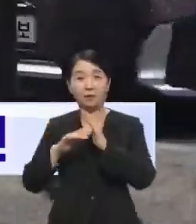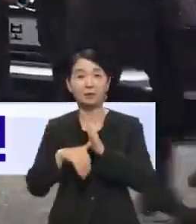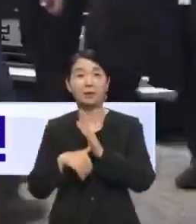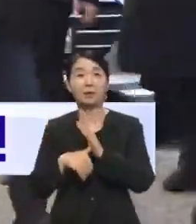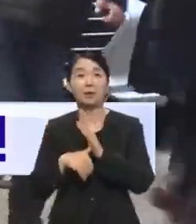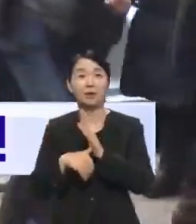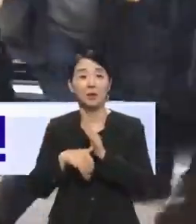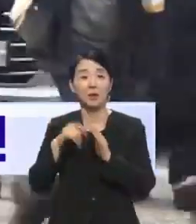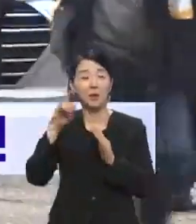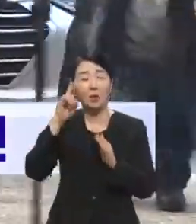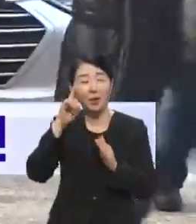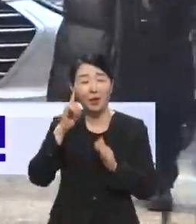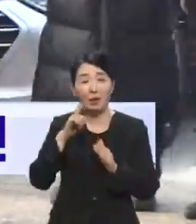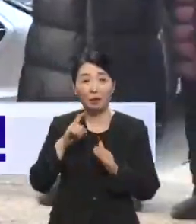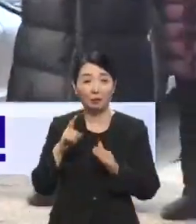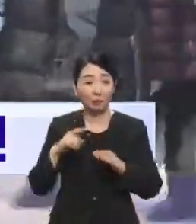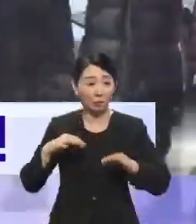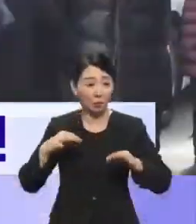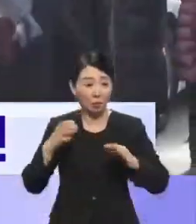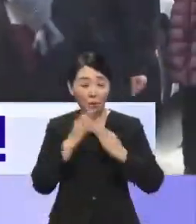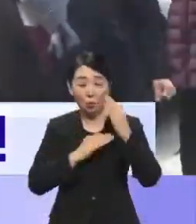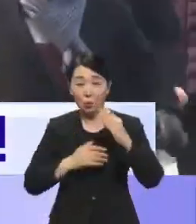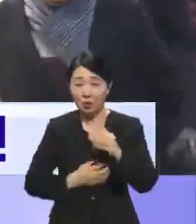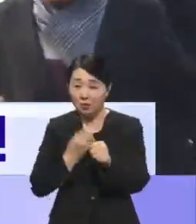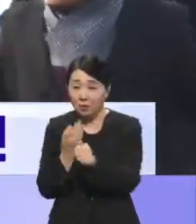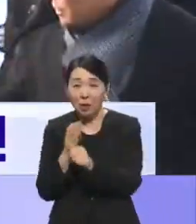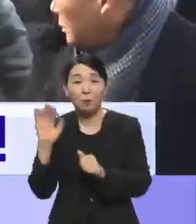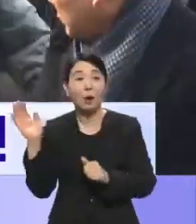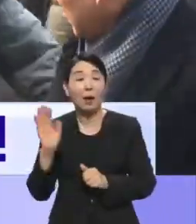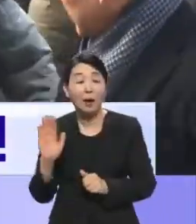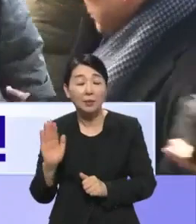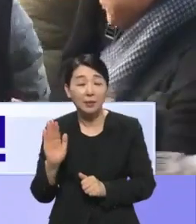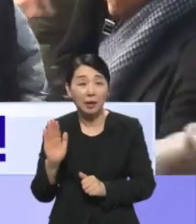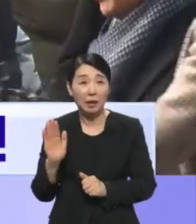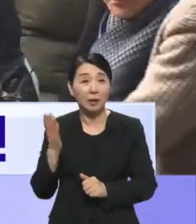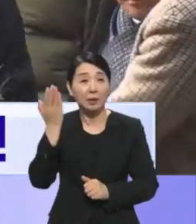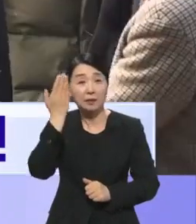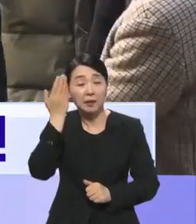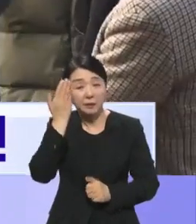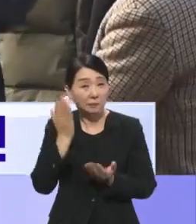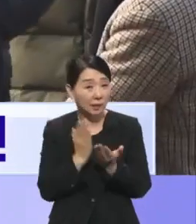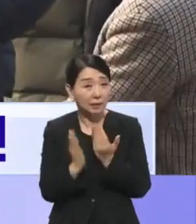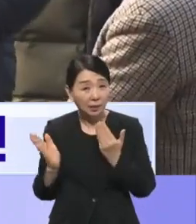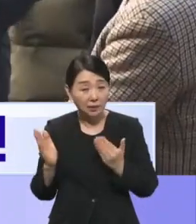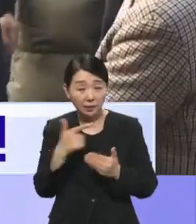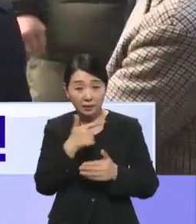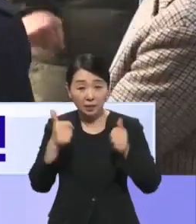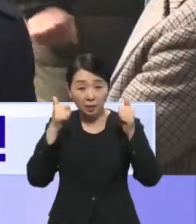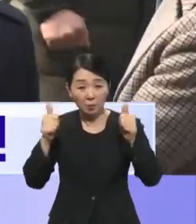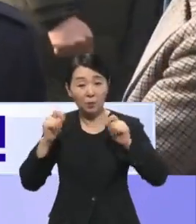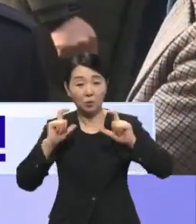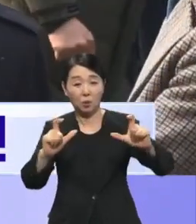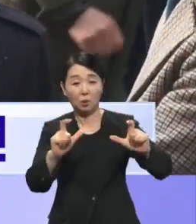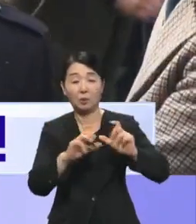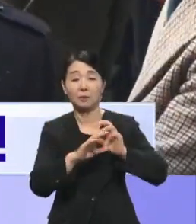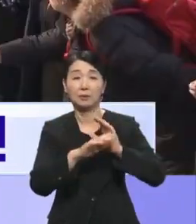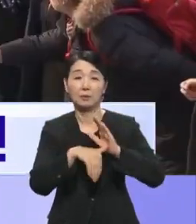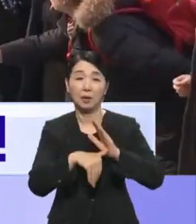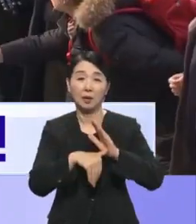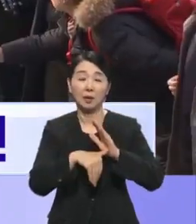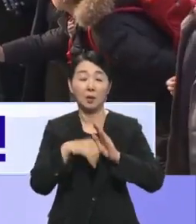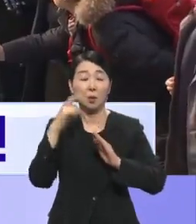그런 흐름이 이어지는 걸 보고서 이거는 상식이 안 맞다 만약에 대법원이 그런 식으로 결론 내리면 이거는